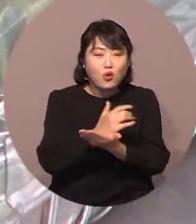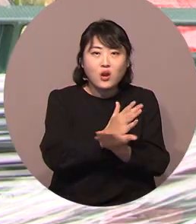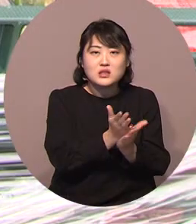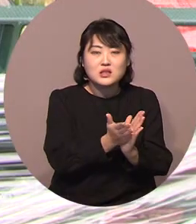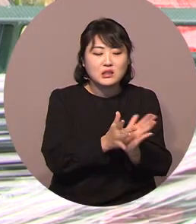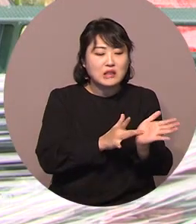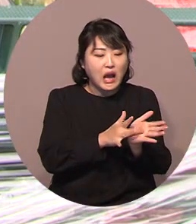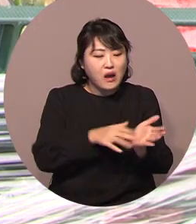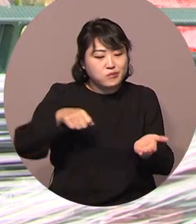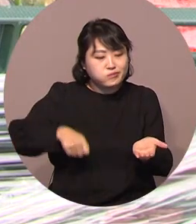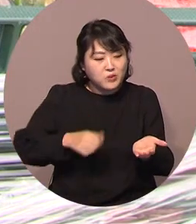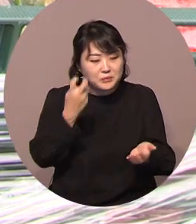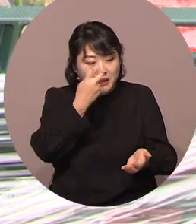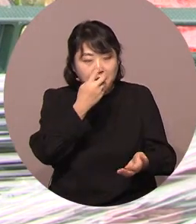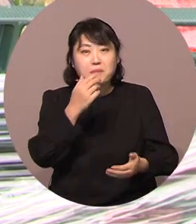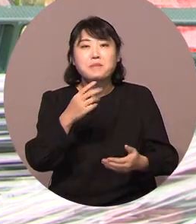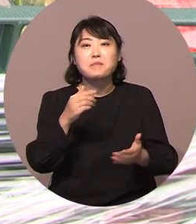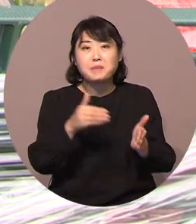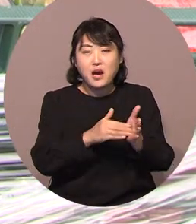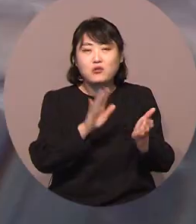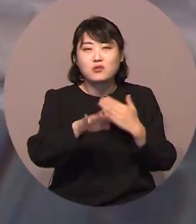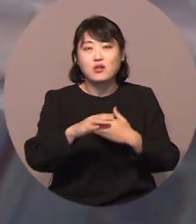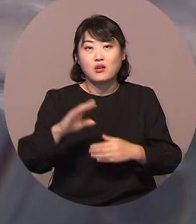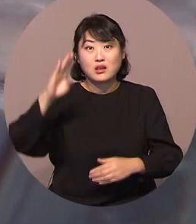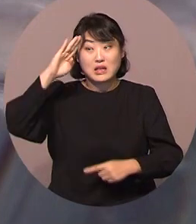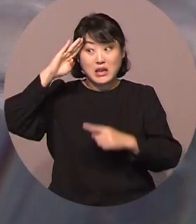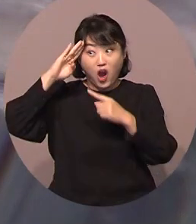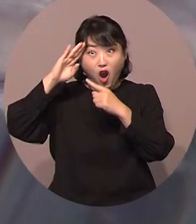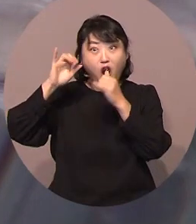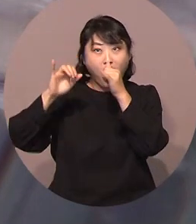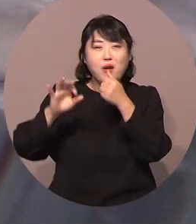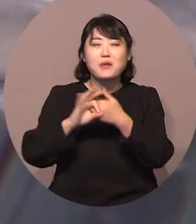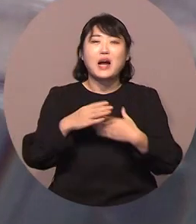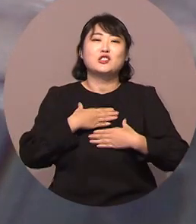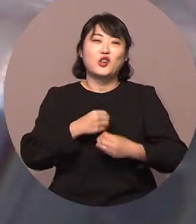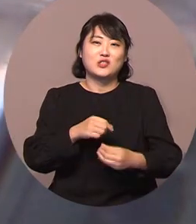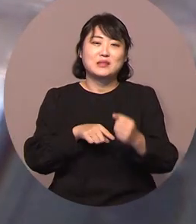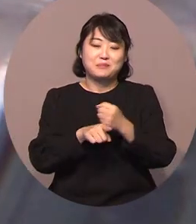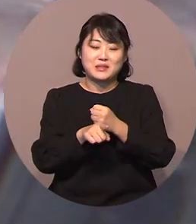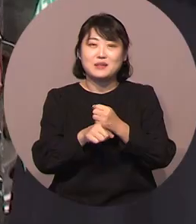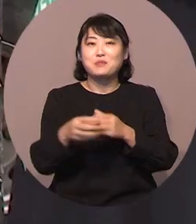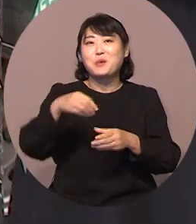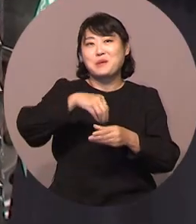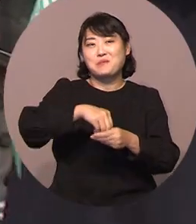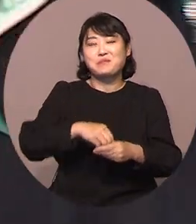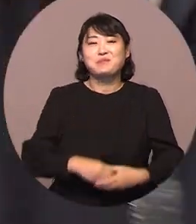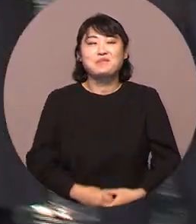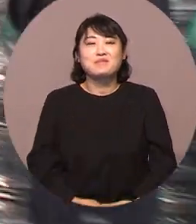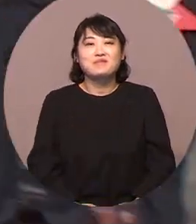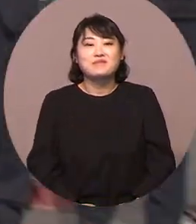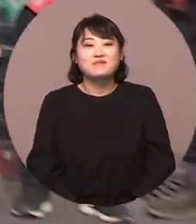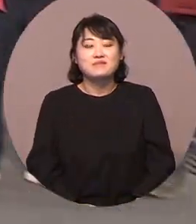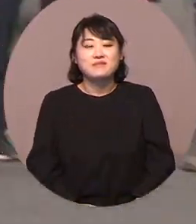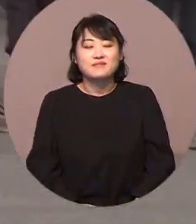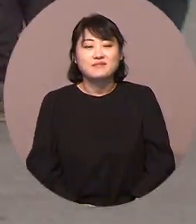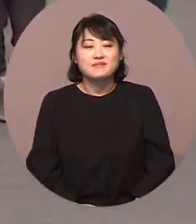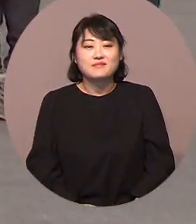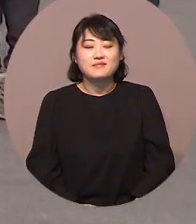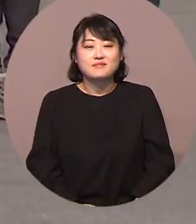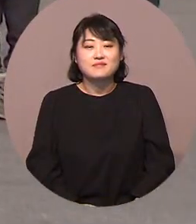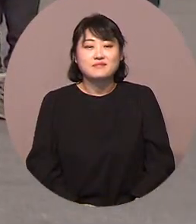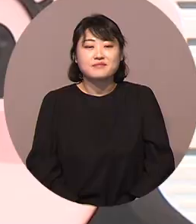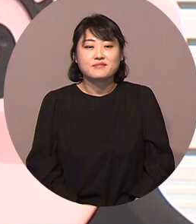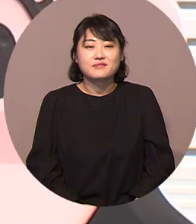잔류 농약 검사 등을 통해 육군 병장은 곧 안전한 먹거리라는 인식도 확산시킬 계획입니다